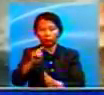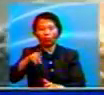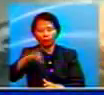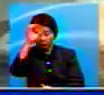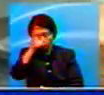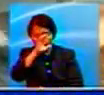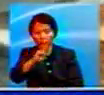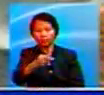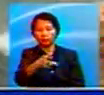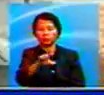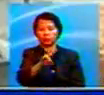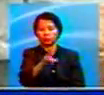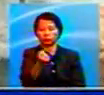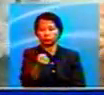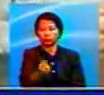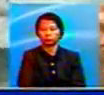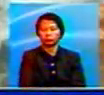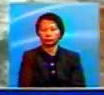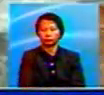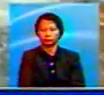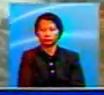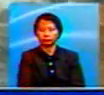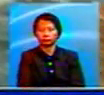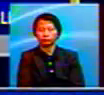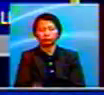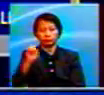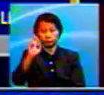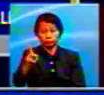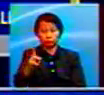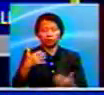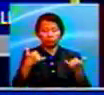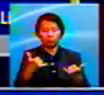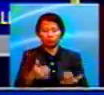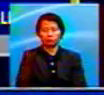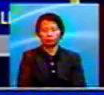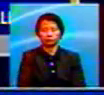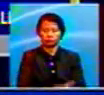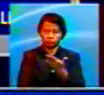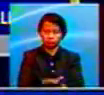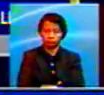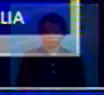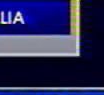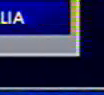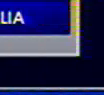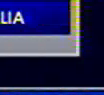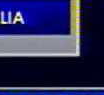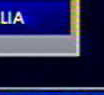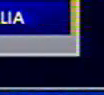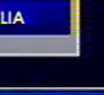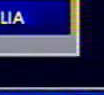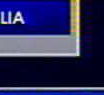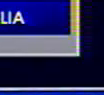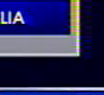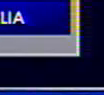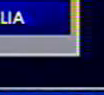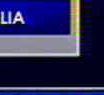pencarian MH370 setakat ini. Kai, Shikin. Baik Hanim, setakat ini adakah Remus 6000 sebuah lagi AUV yang akan diguna